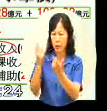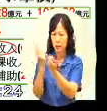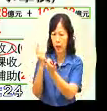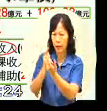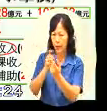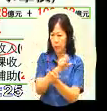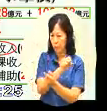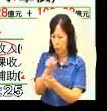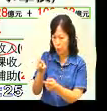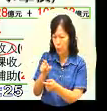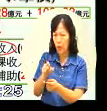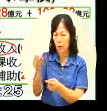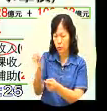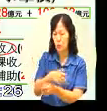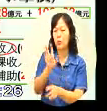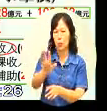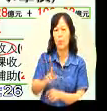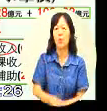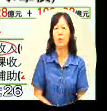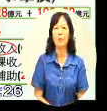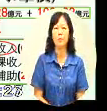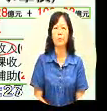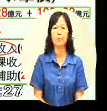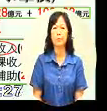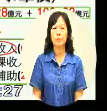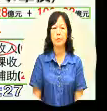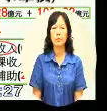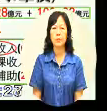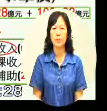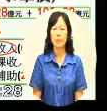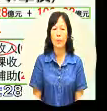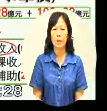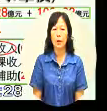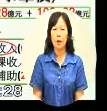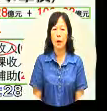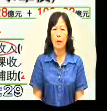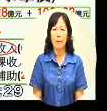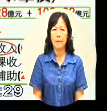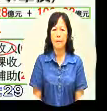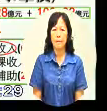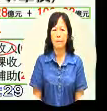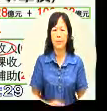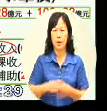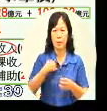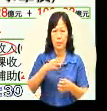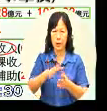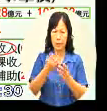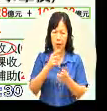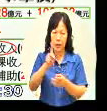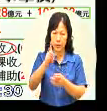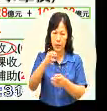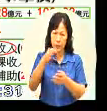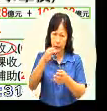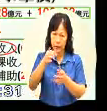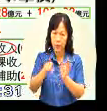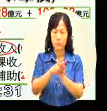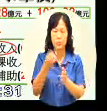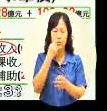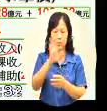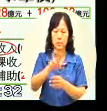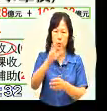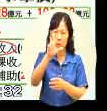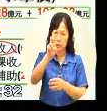新北市跟台中市。然后呢，我们的净举债74亿，